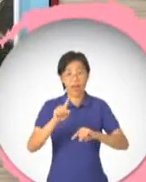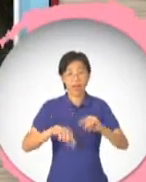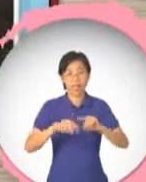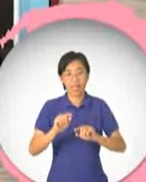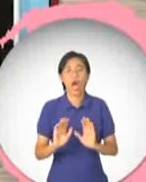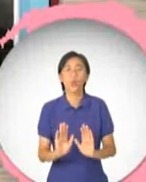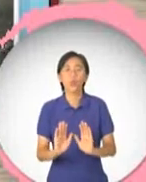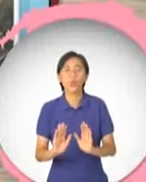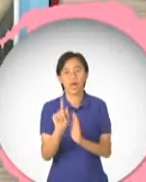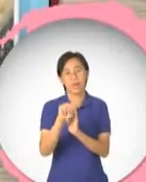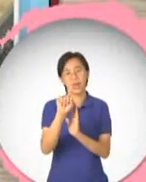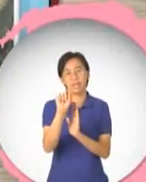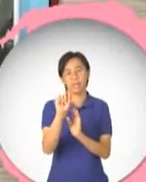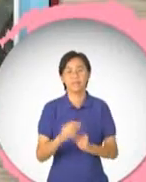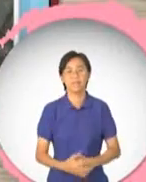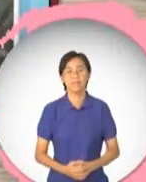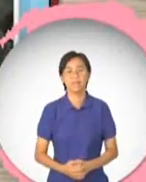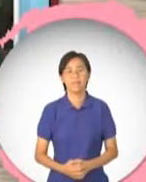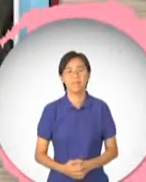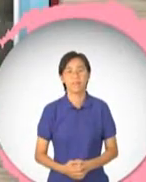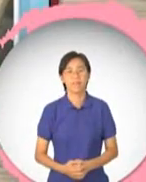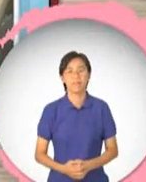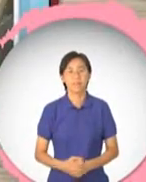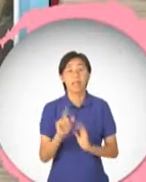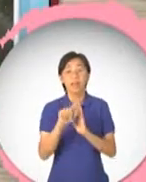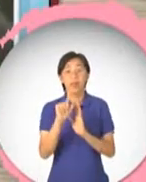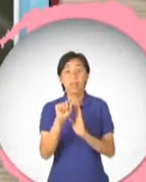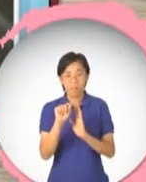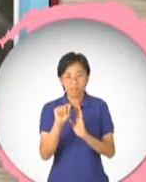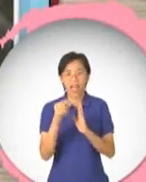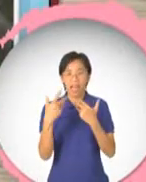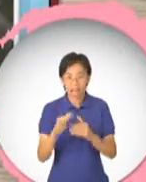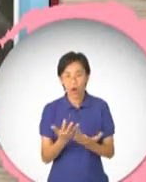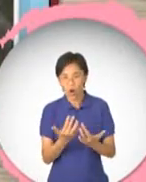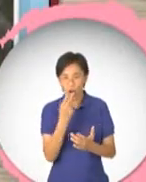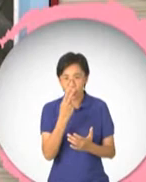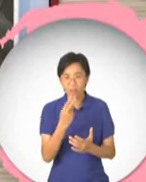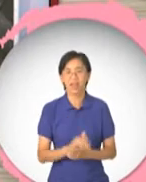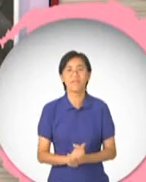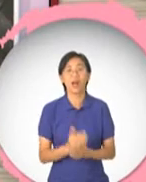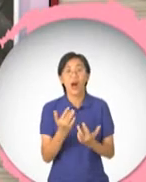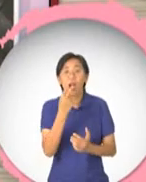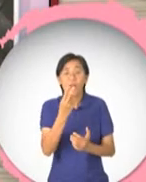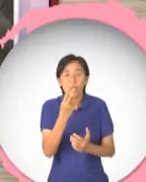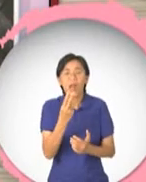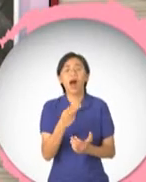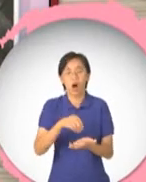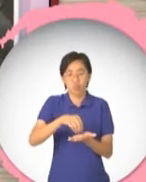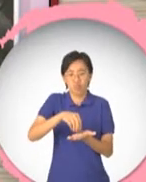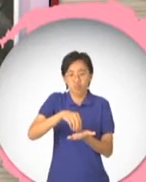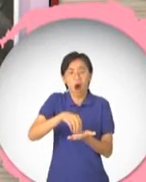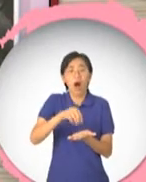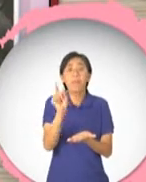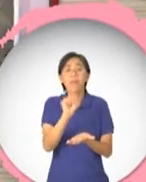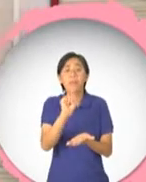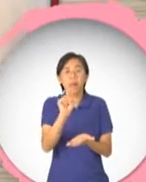ะ 20นาทีเหรอครับ ค่ะ20นาทีค่ะ แล้วเดี๋ยวหลังจากนี้เรากลับมาดูต่อนะครับว่าลักษณะของแป้งที่ได้ที่แล้วจะมีลักษณะ